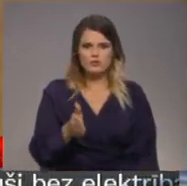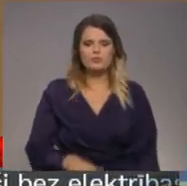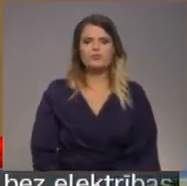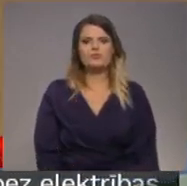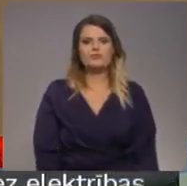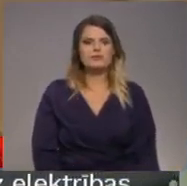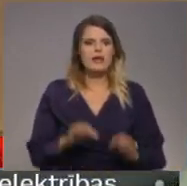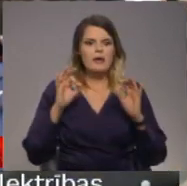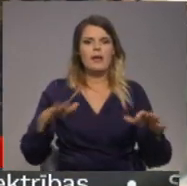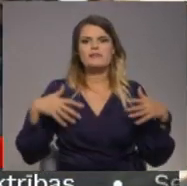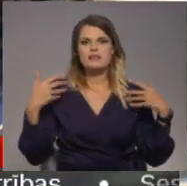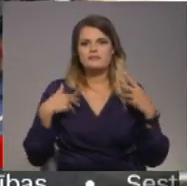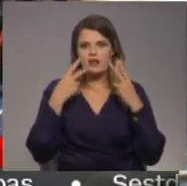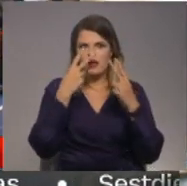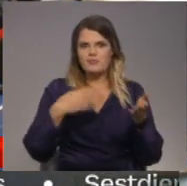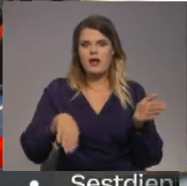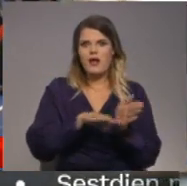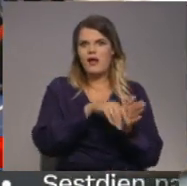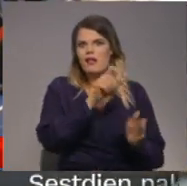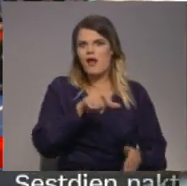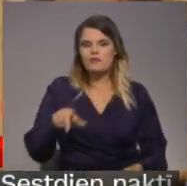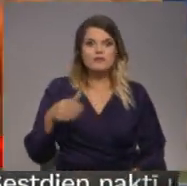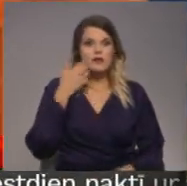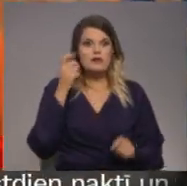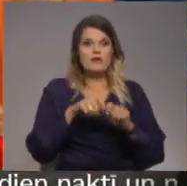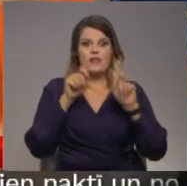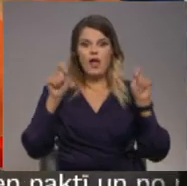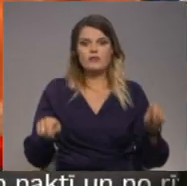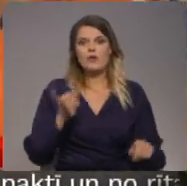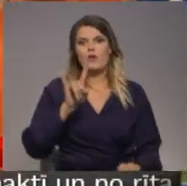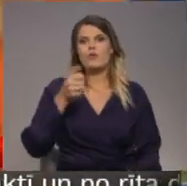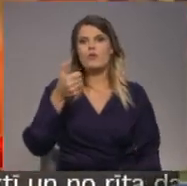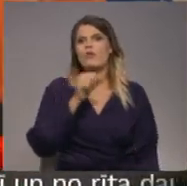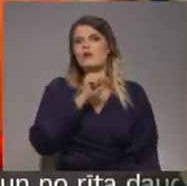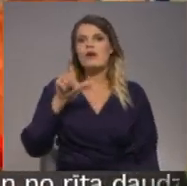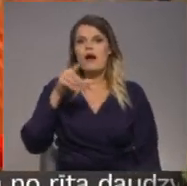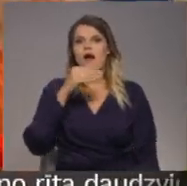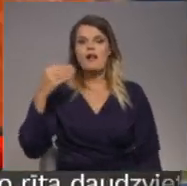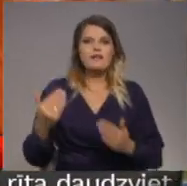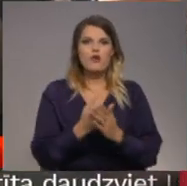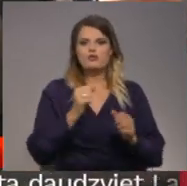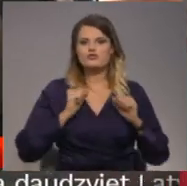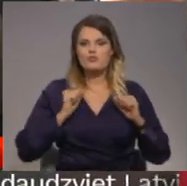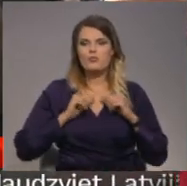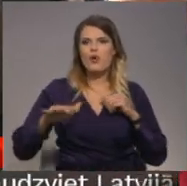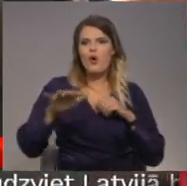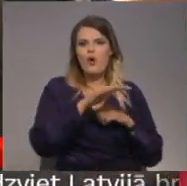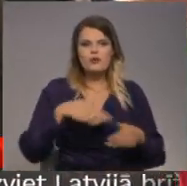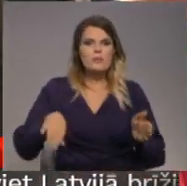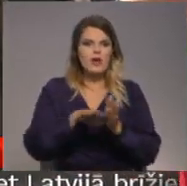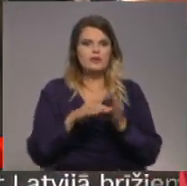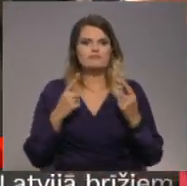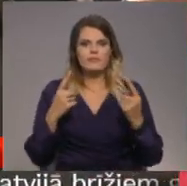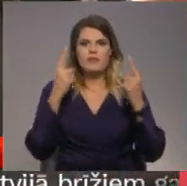Patiesas prieks atspoguļojās visu klātesošo acīs brīdī, kad tika atklāta Ugāles jaunā sporta manēža. Pasākumā piedalījās arī